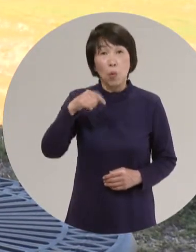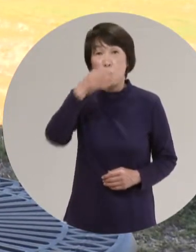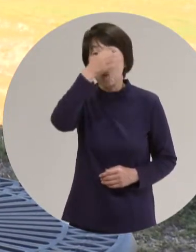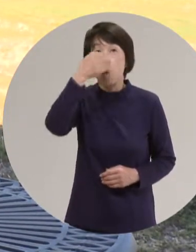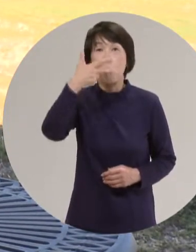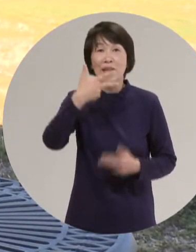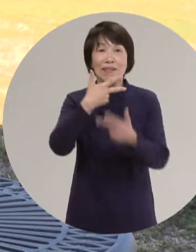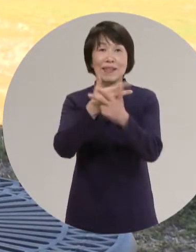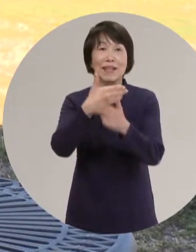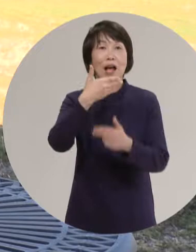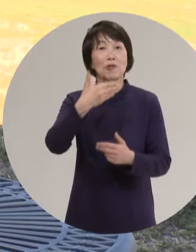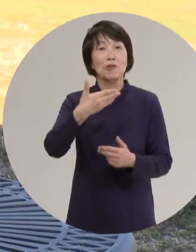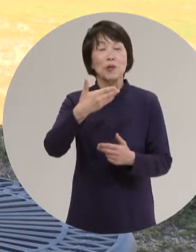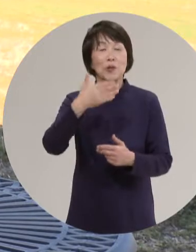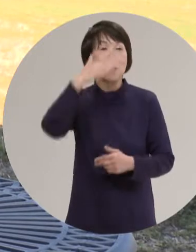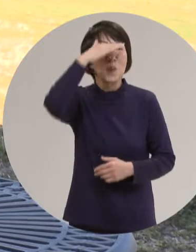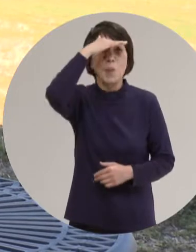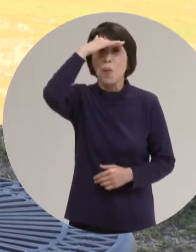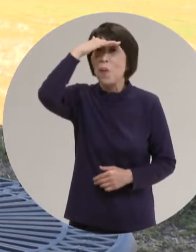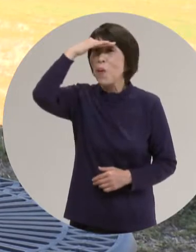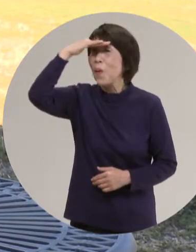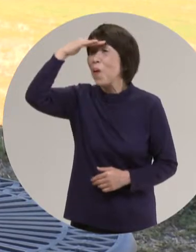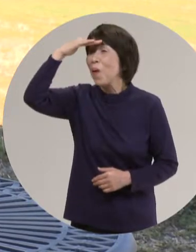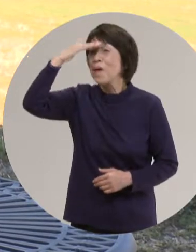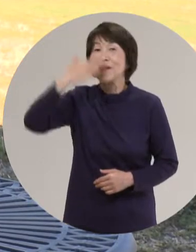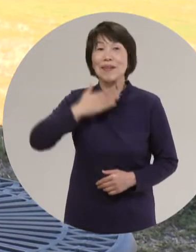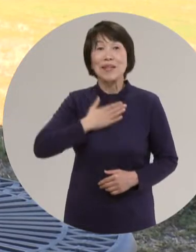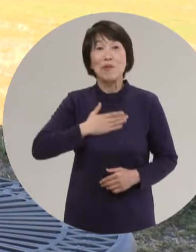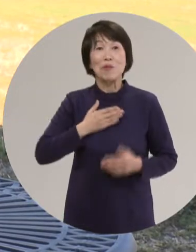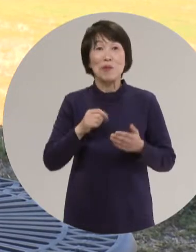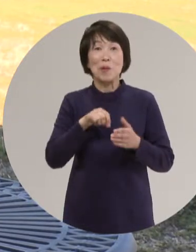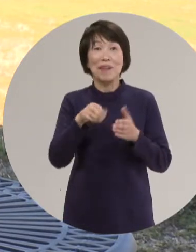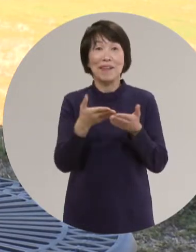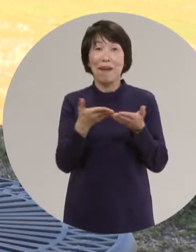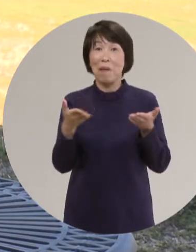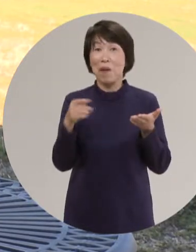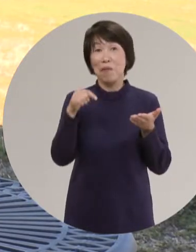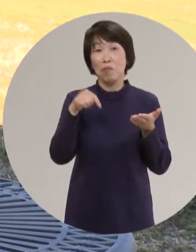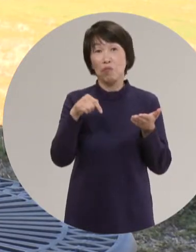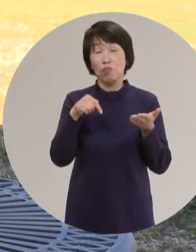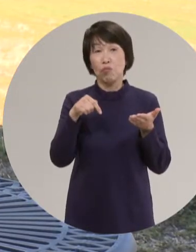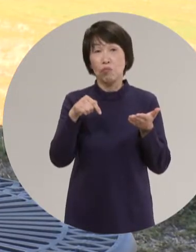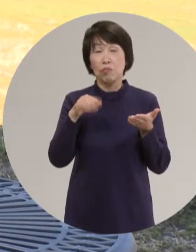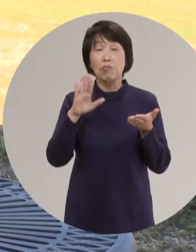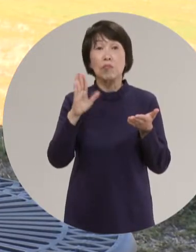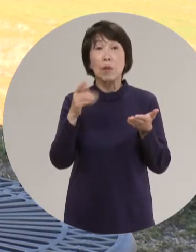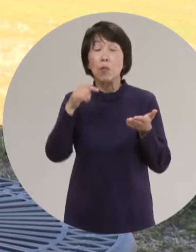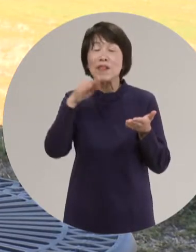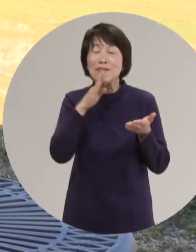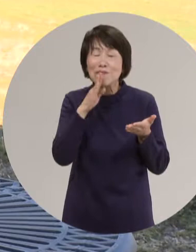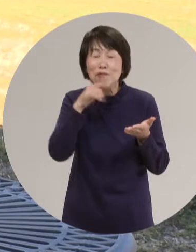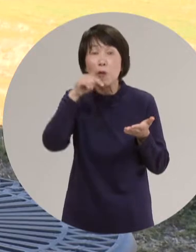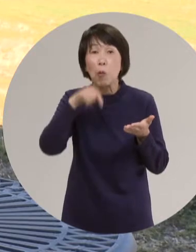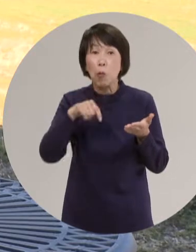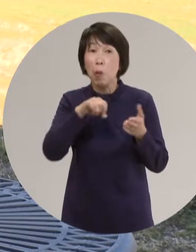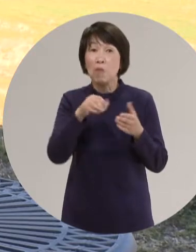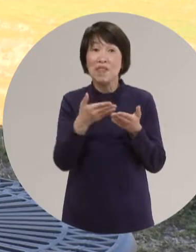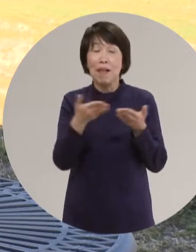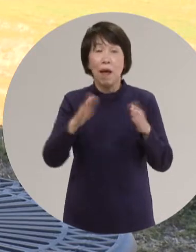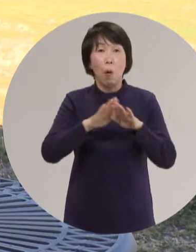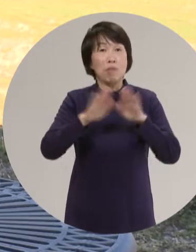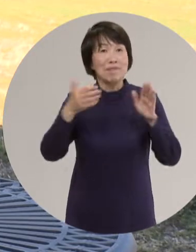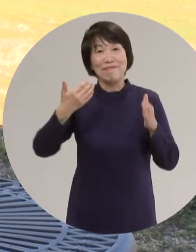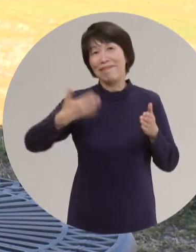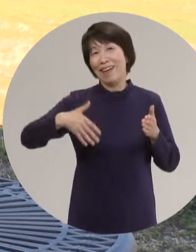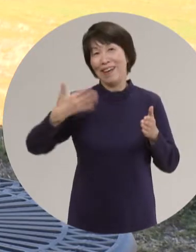神戸市北区にありますのどかな眺めのいいカフェに来ております。と言ってもまだオープ